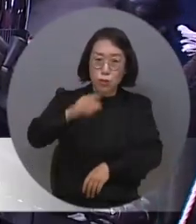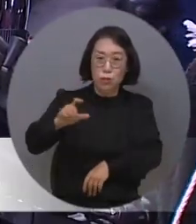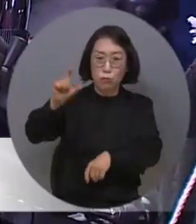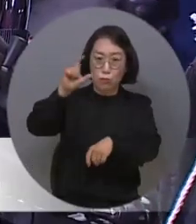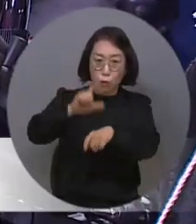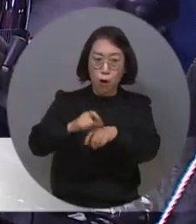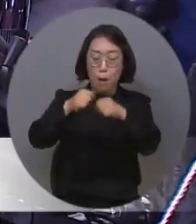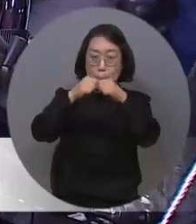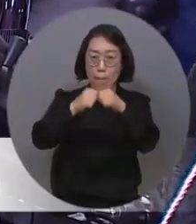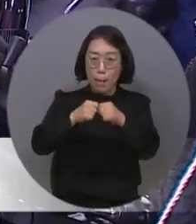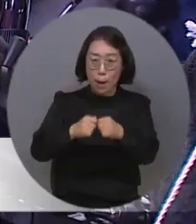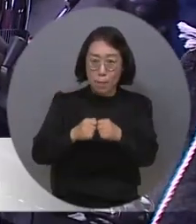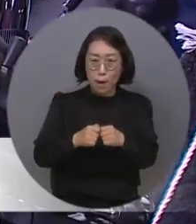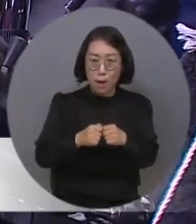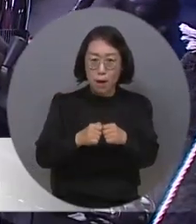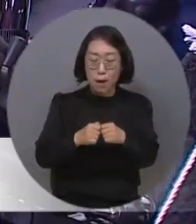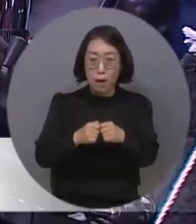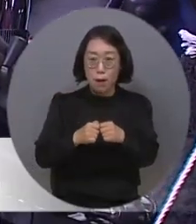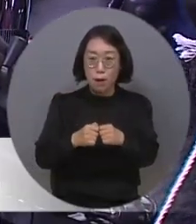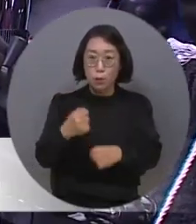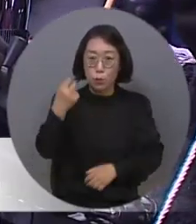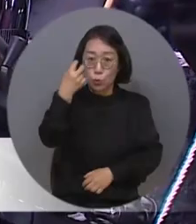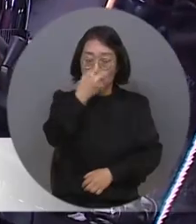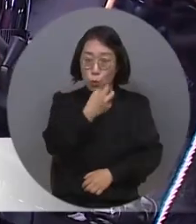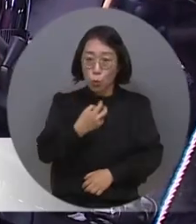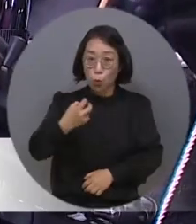무시하고 또다시